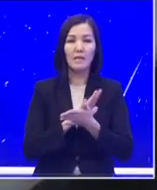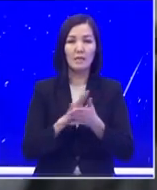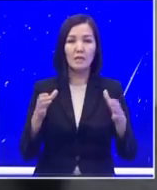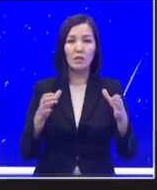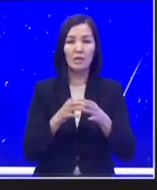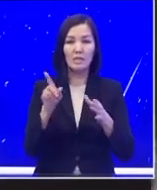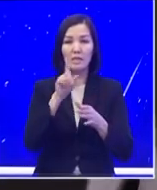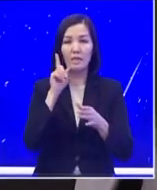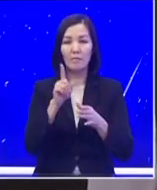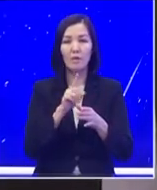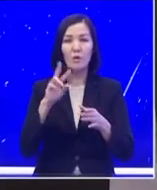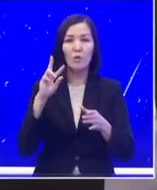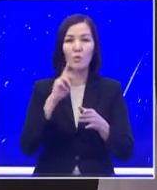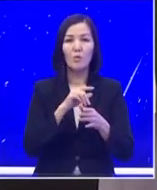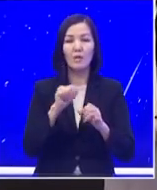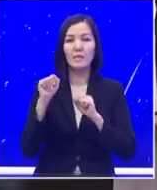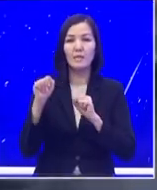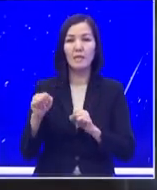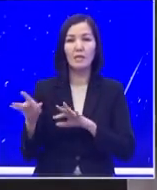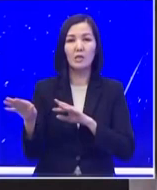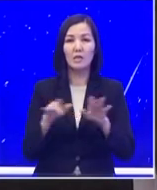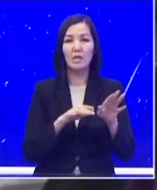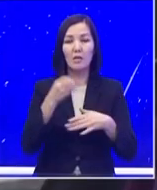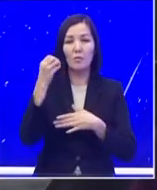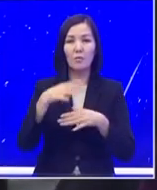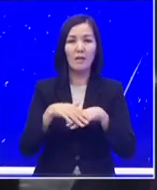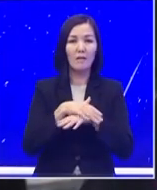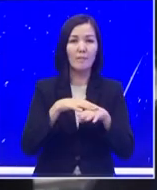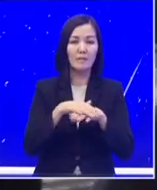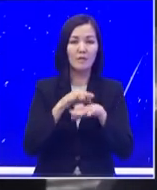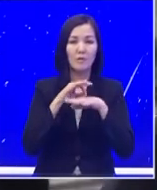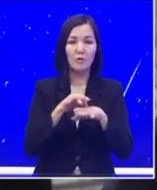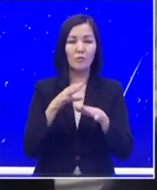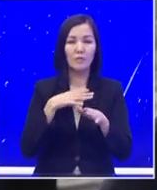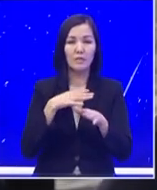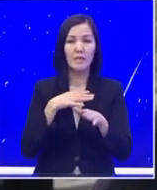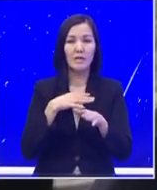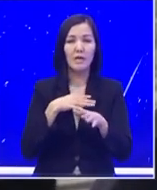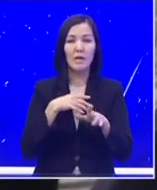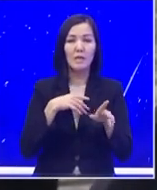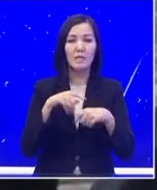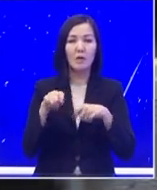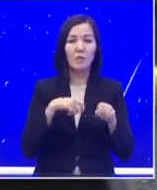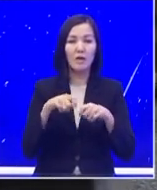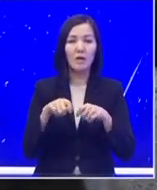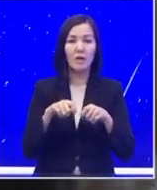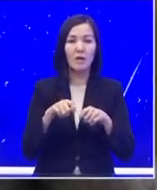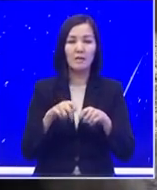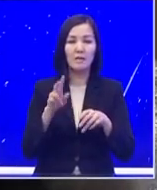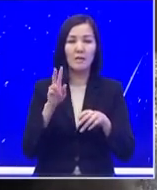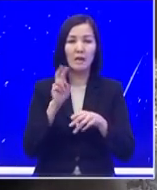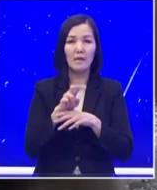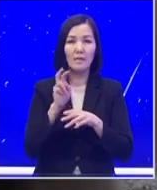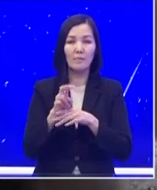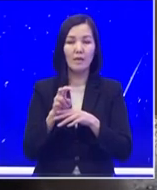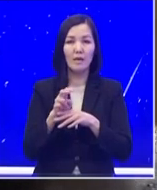бөлімі қызметкерлері улы газдан сақтан шарасын орталық базарда ұйымдастырды. Онда саудаға келген өңір тұрғындарына